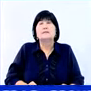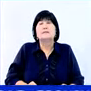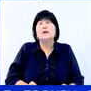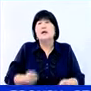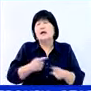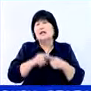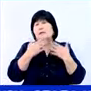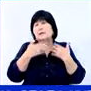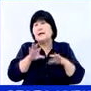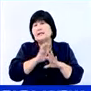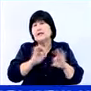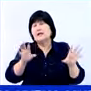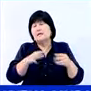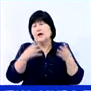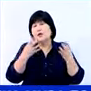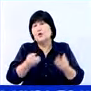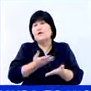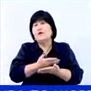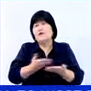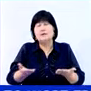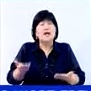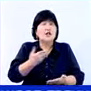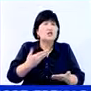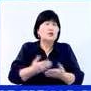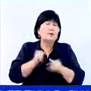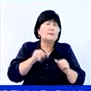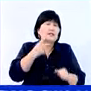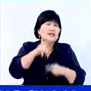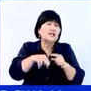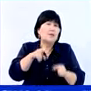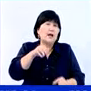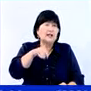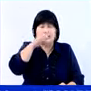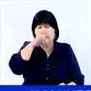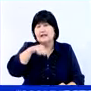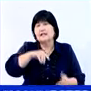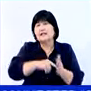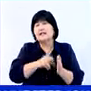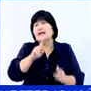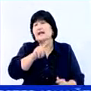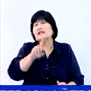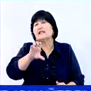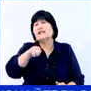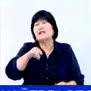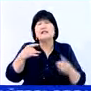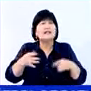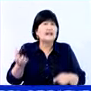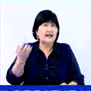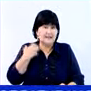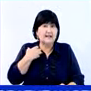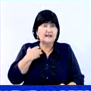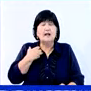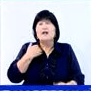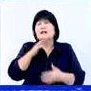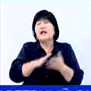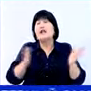И это было последнее сообщение дневного выпуска. Наши новости вы можете посмотреть через портал kstrk.kz на сайте телеканала Кызылорда.